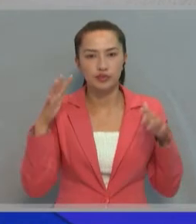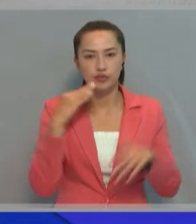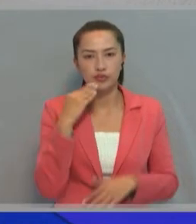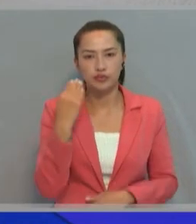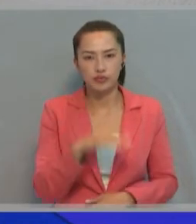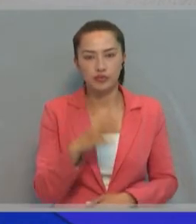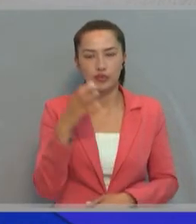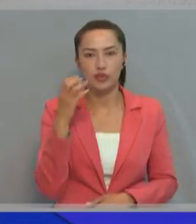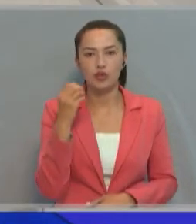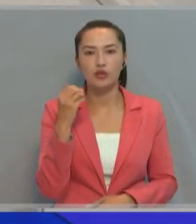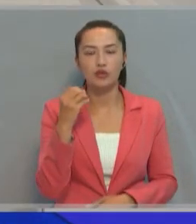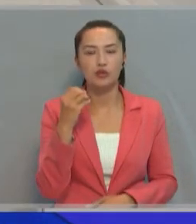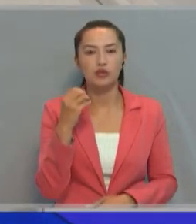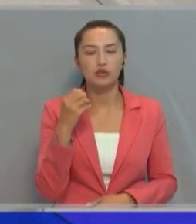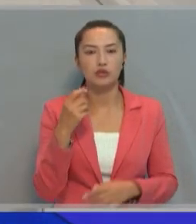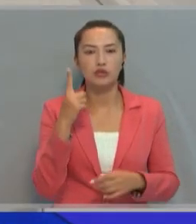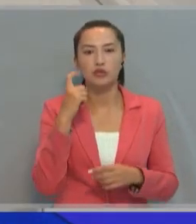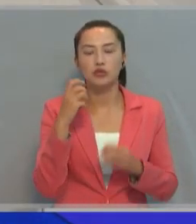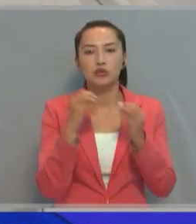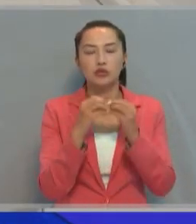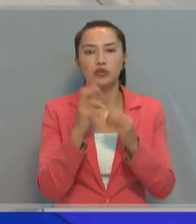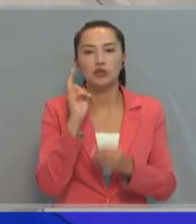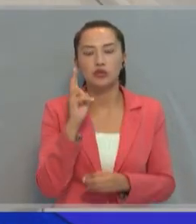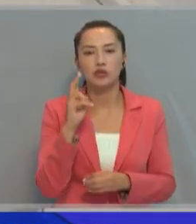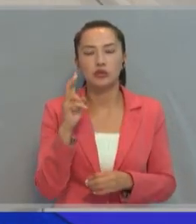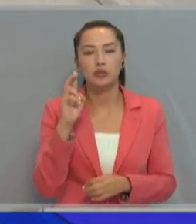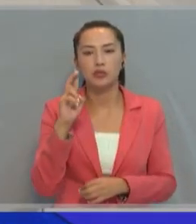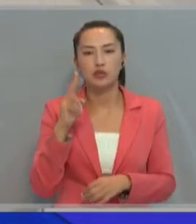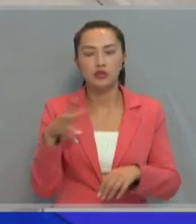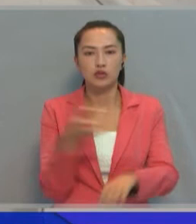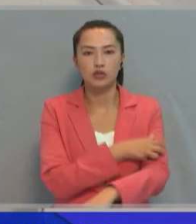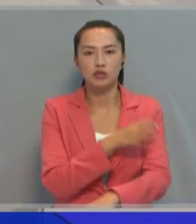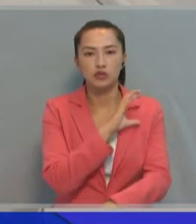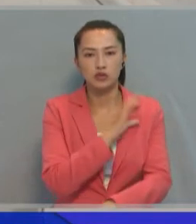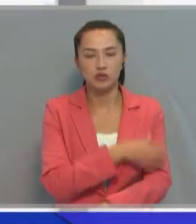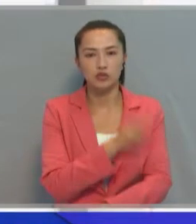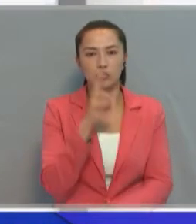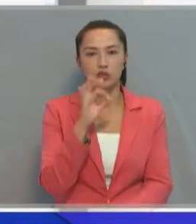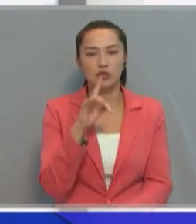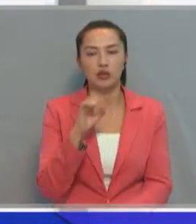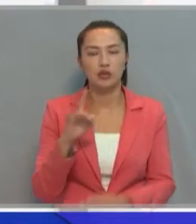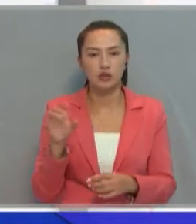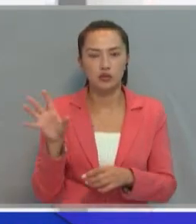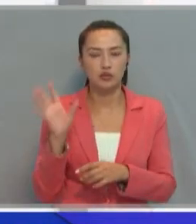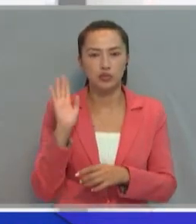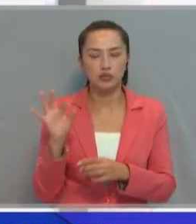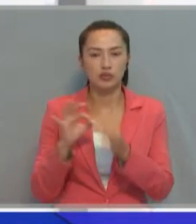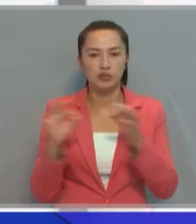көзделуде. Қоректендіру желісі 110 киловаттты құрайтын қосалқы станция Бозарық станциясынан қуат алатын